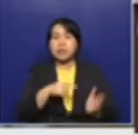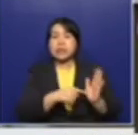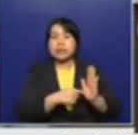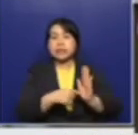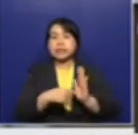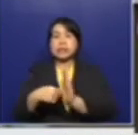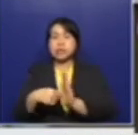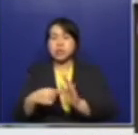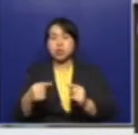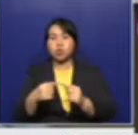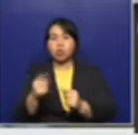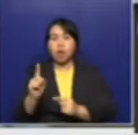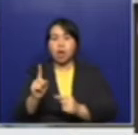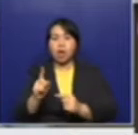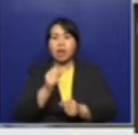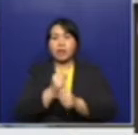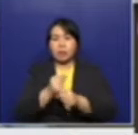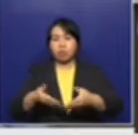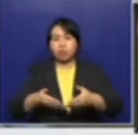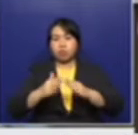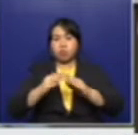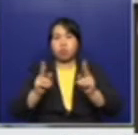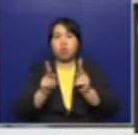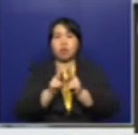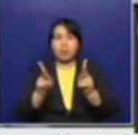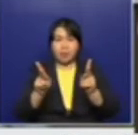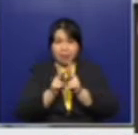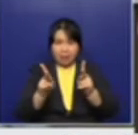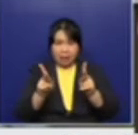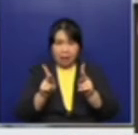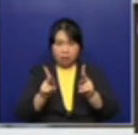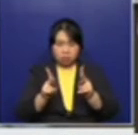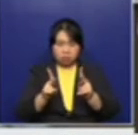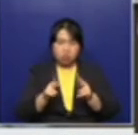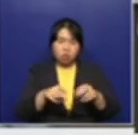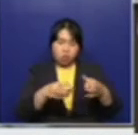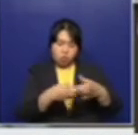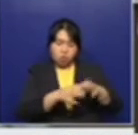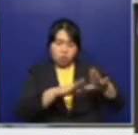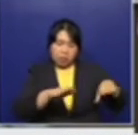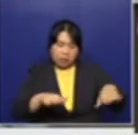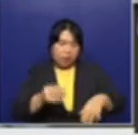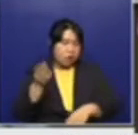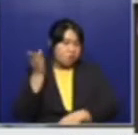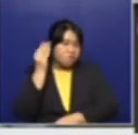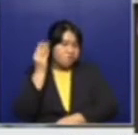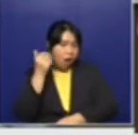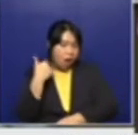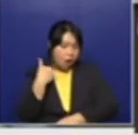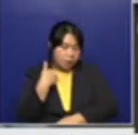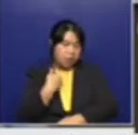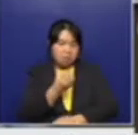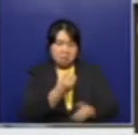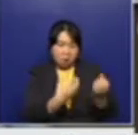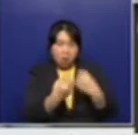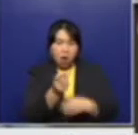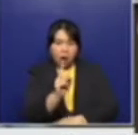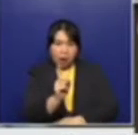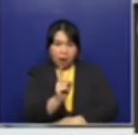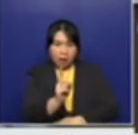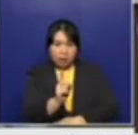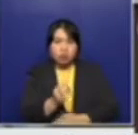อให้ตั้งกรรมาธิการรับฟังความคิดเห็นของนิสิตนักศึกษาและนักเรียนเยาวชนที่